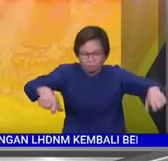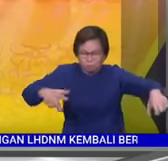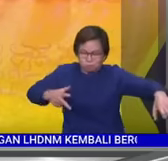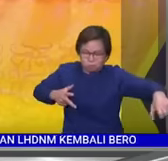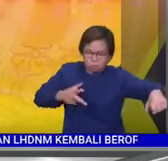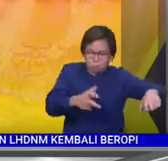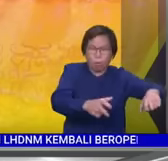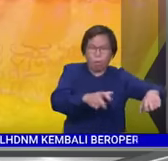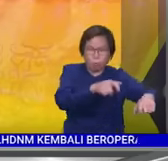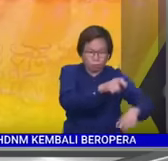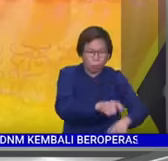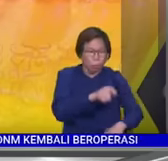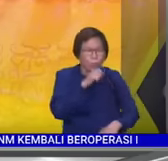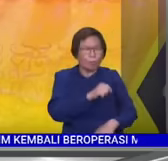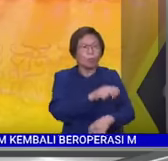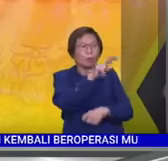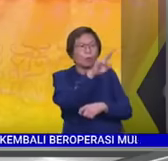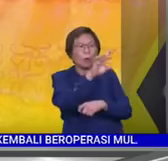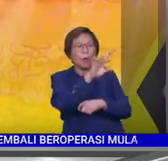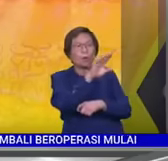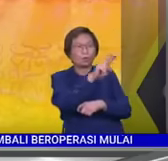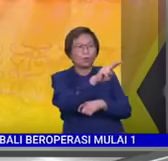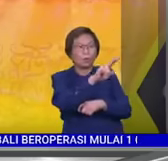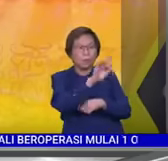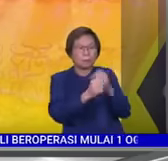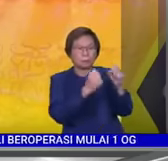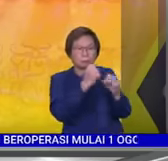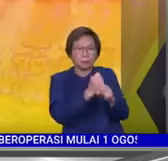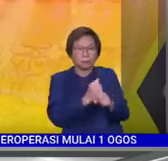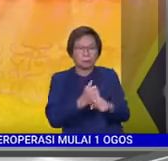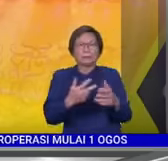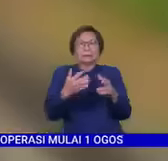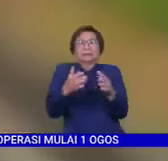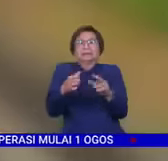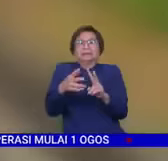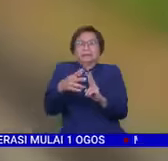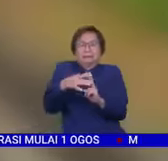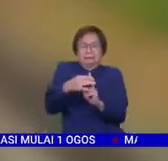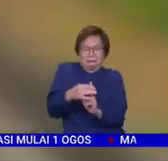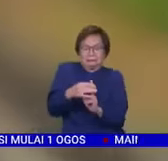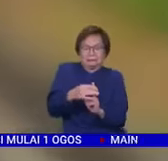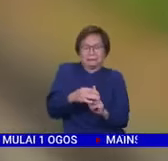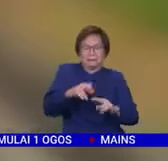mangsa berusia 26 tahun itu tersepit di bahagian tempat duduk pemandu